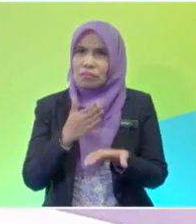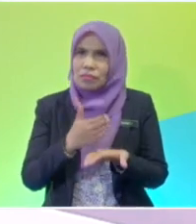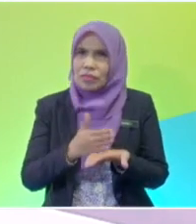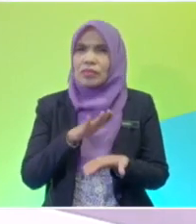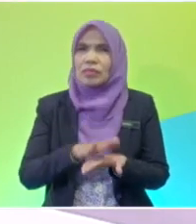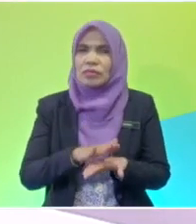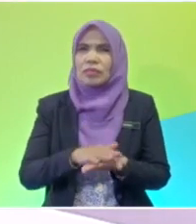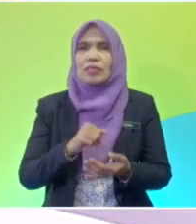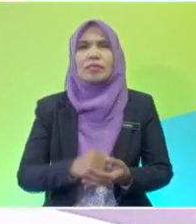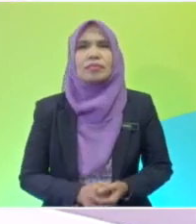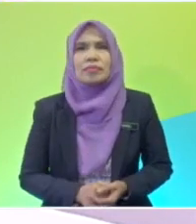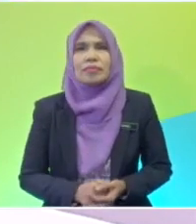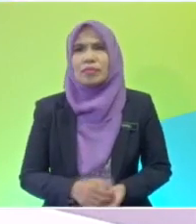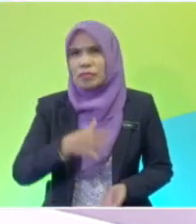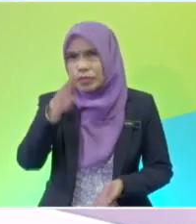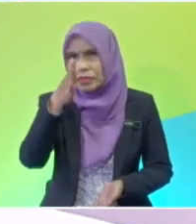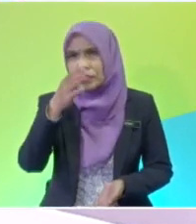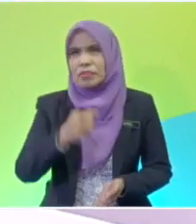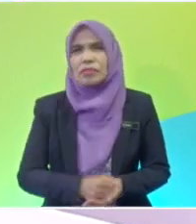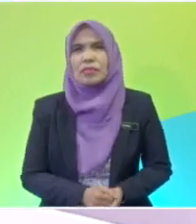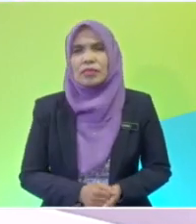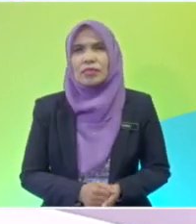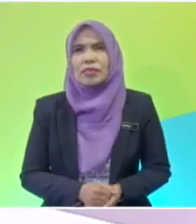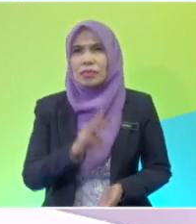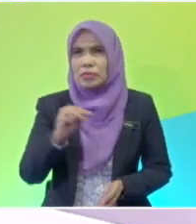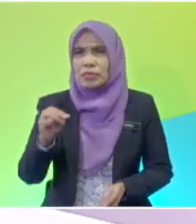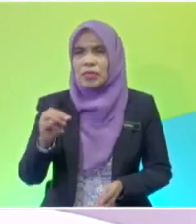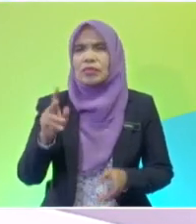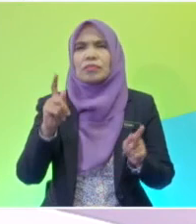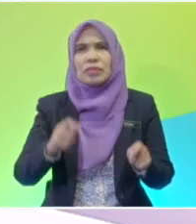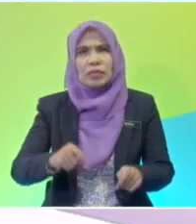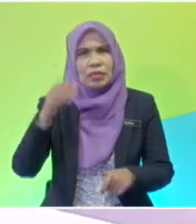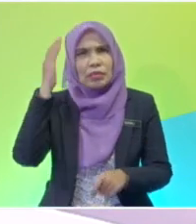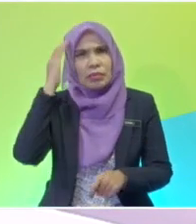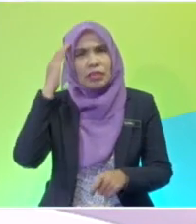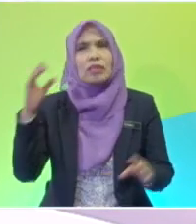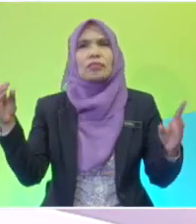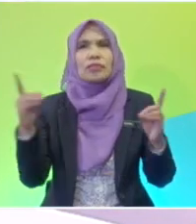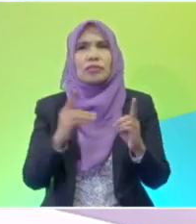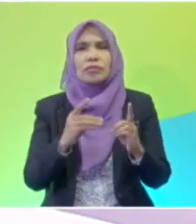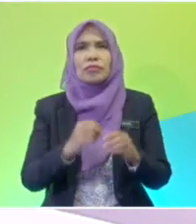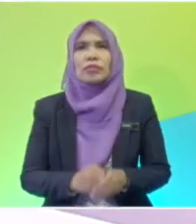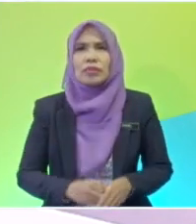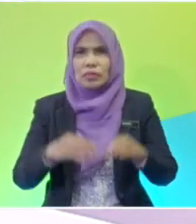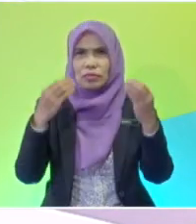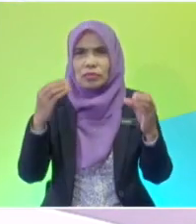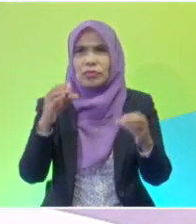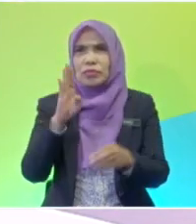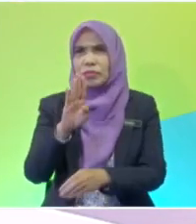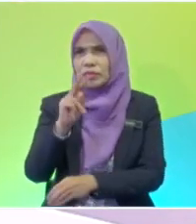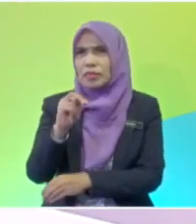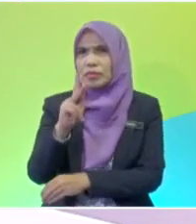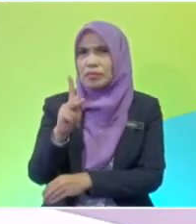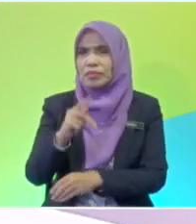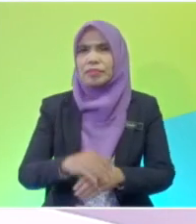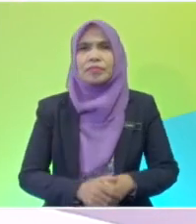perlu Anda sebagai ibu bapak dan murid-murid memahami sedalamnya dan bertemu dengan Guru bimbingan kerja dan konseling bukan sebenarnya kita